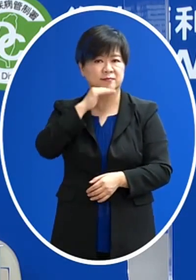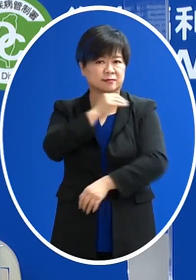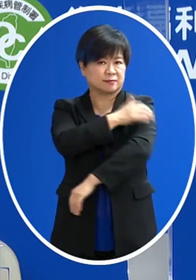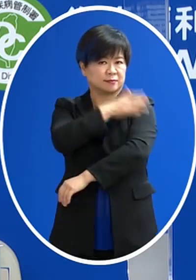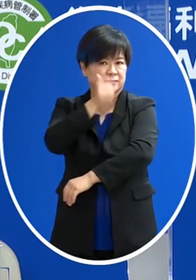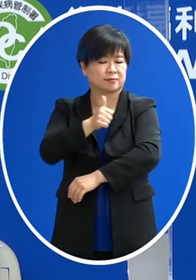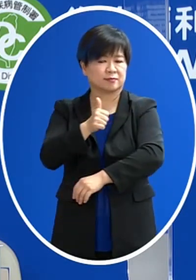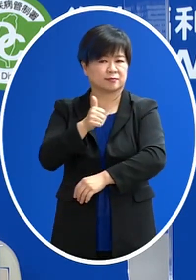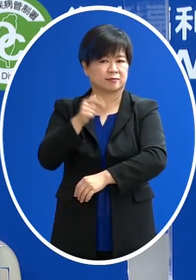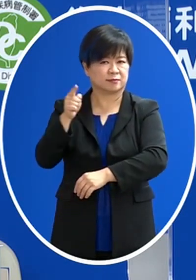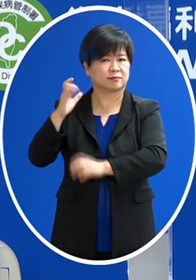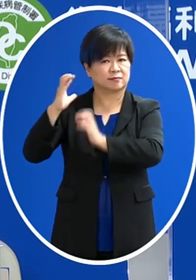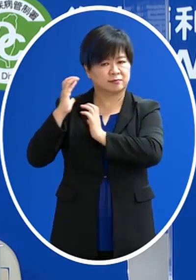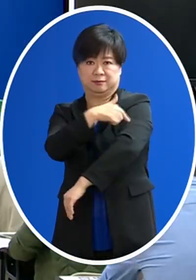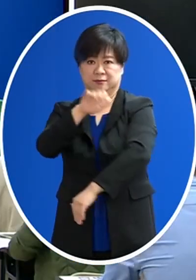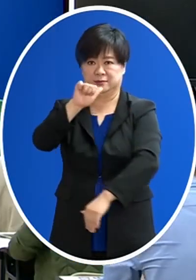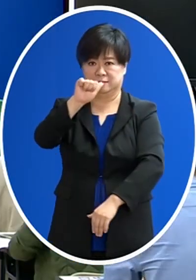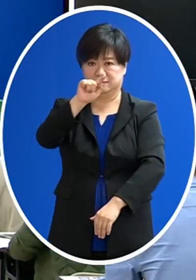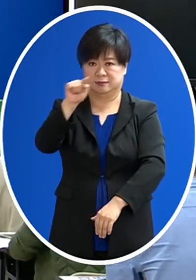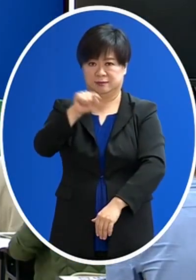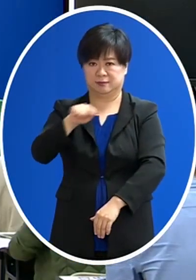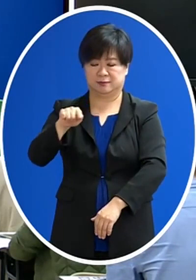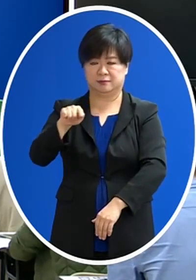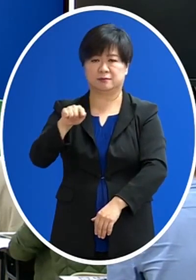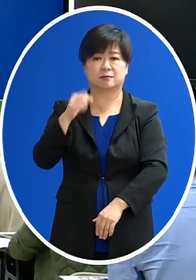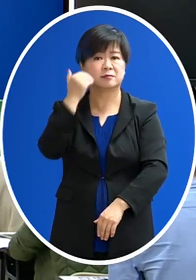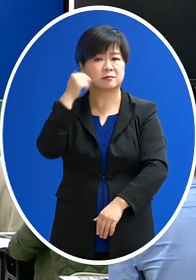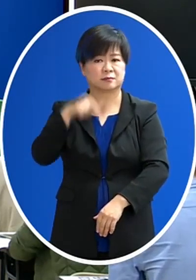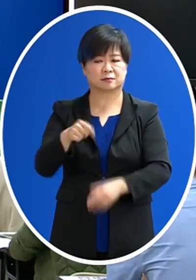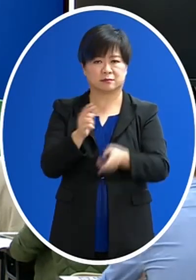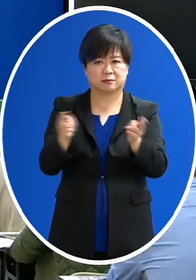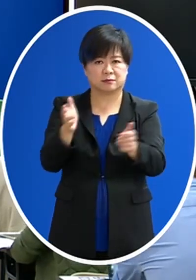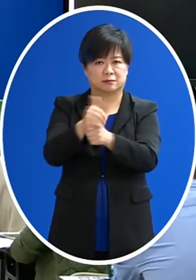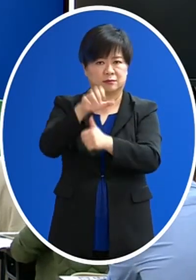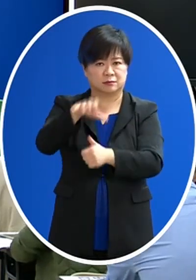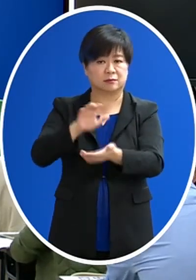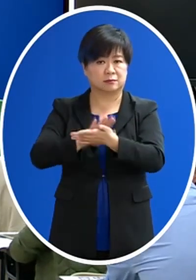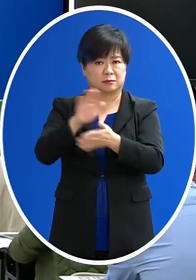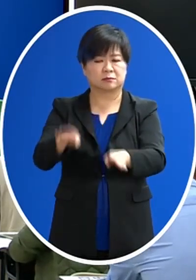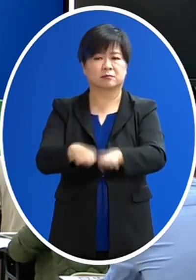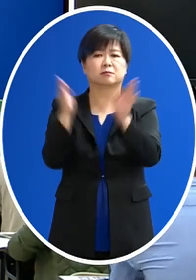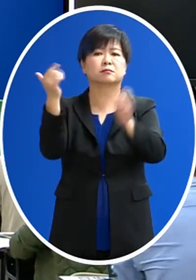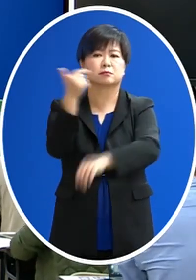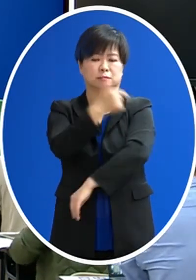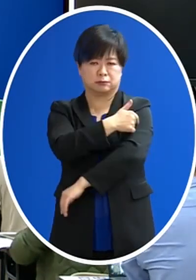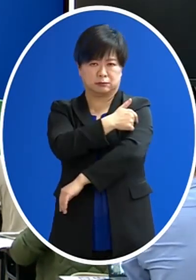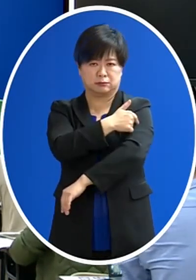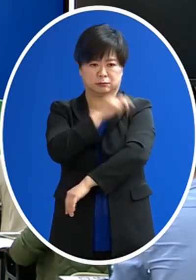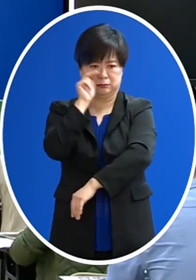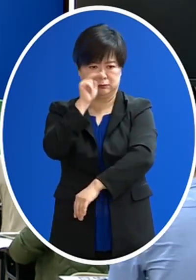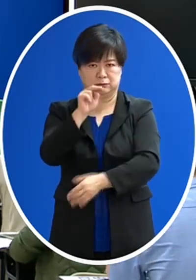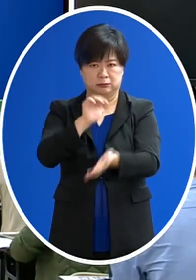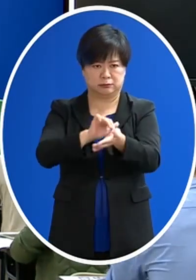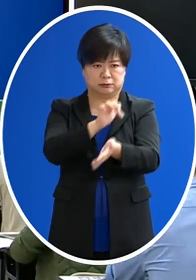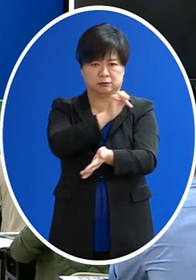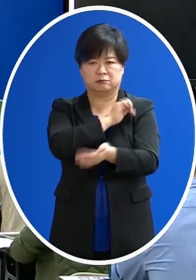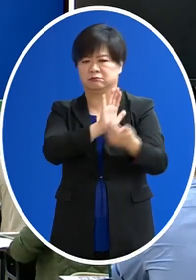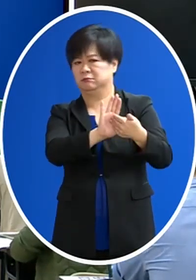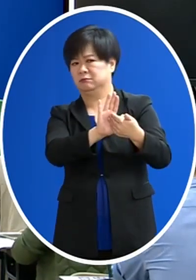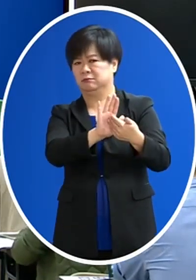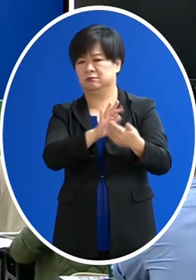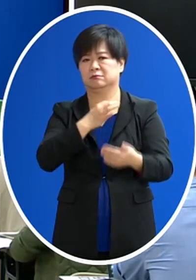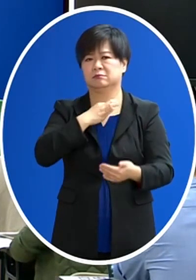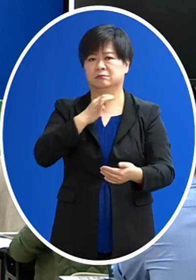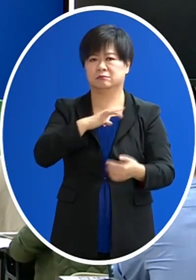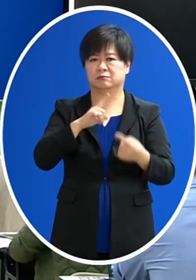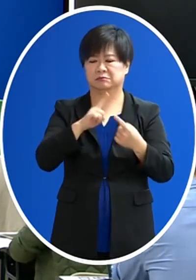边来做最后的一个宣布啊。 如果说指挥中心在未来 AZ 疫苗开打之后，发现医护人员拒绝施打 AZ 疫苗的比